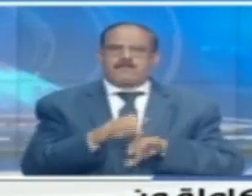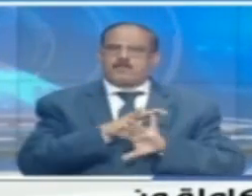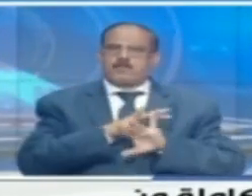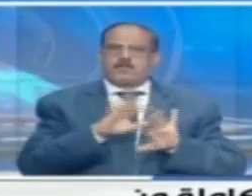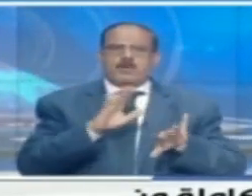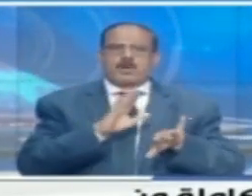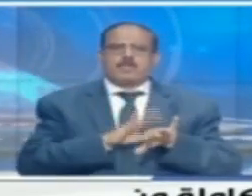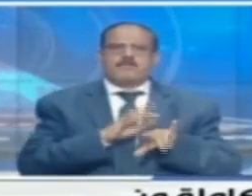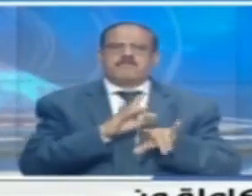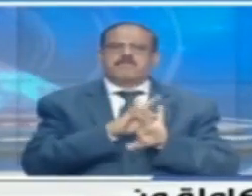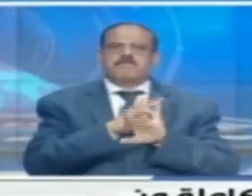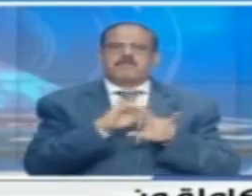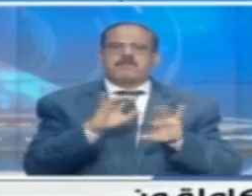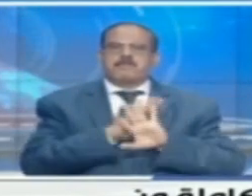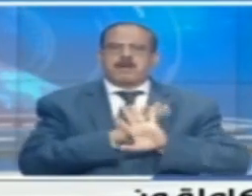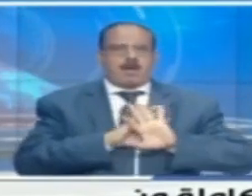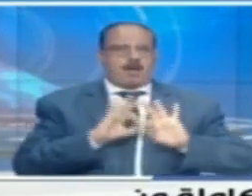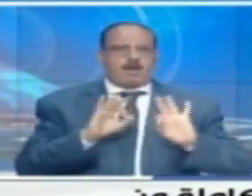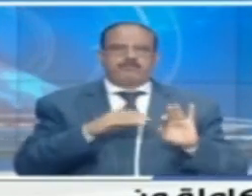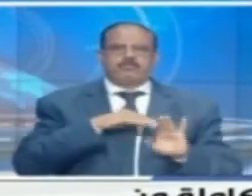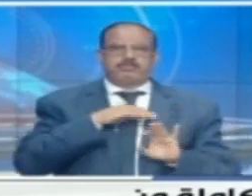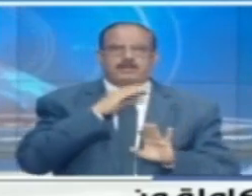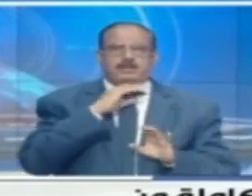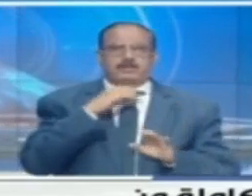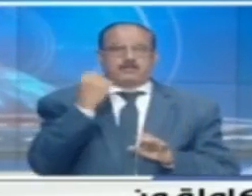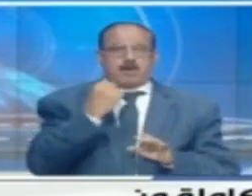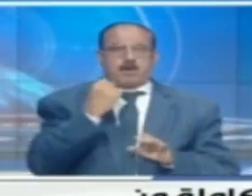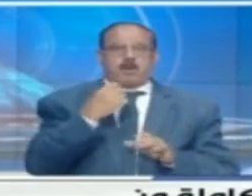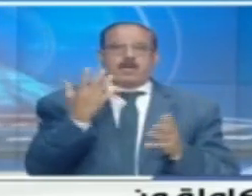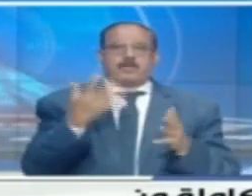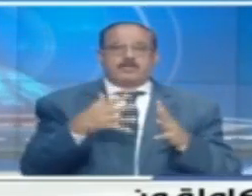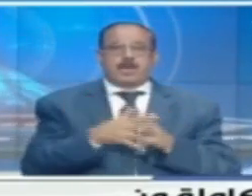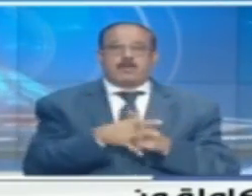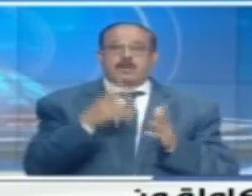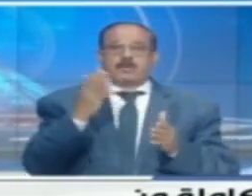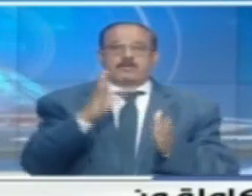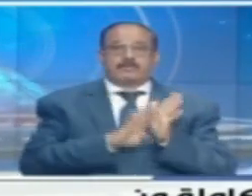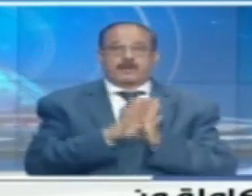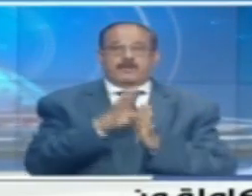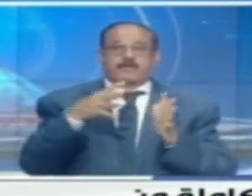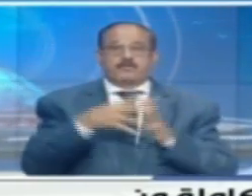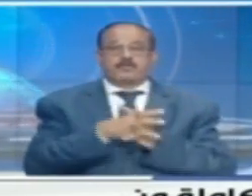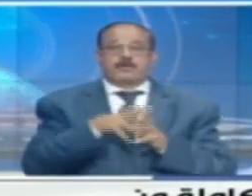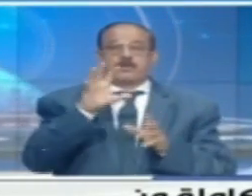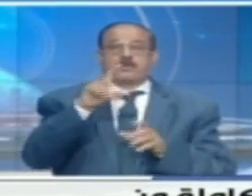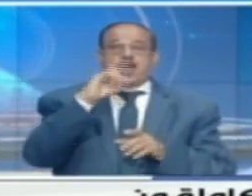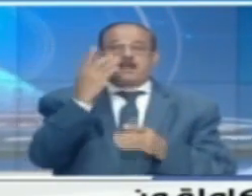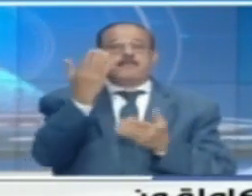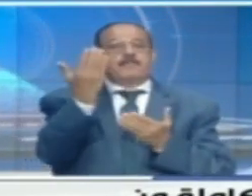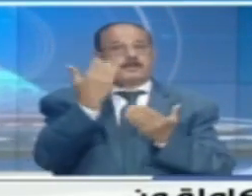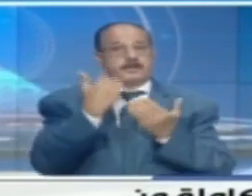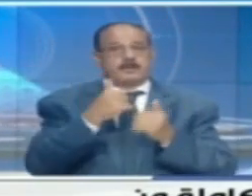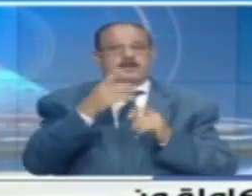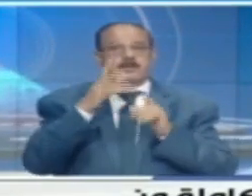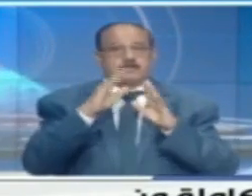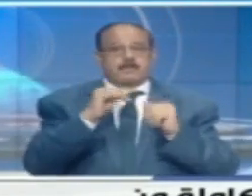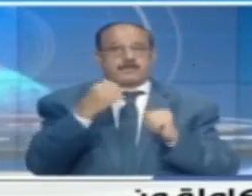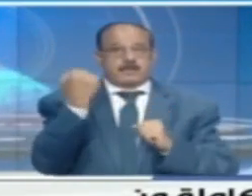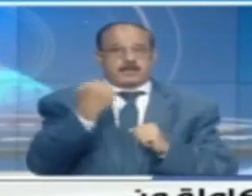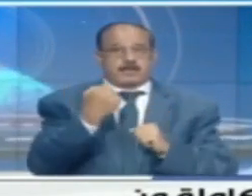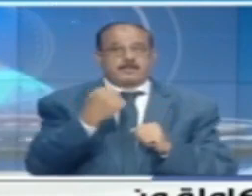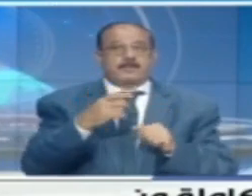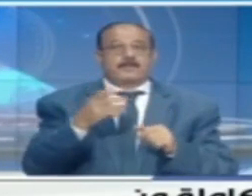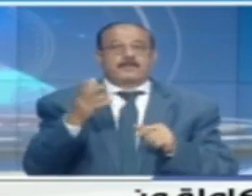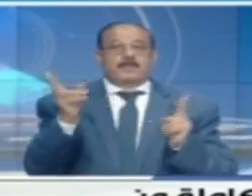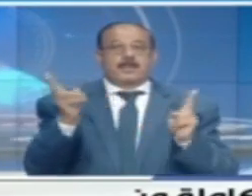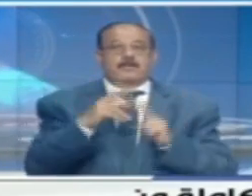المرافق والخدمات توفر أساسا قويا لإقامة أي تعاون تنموي مع الشركاء الدوليين. وخلال استقباله